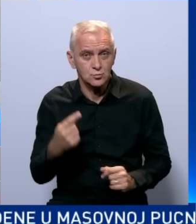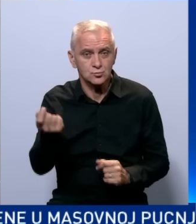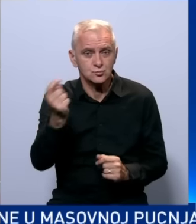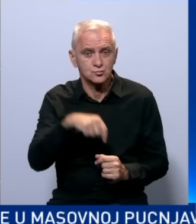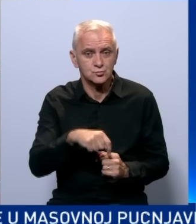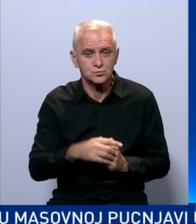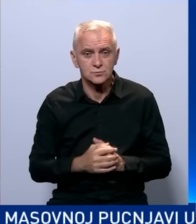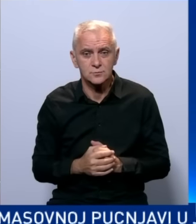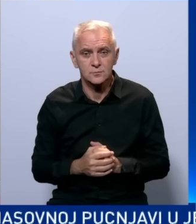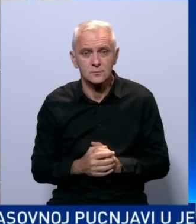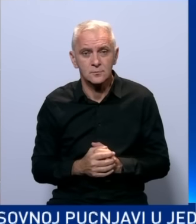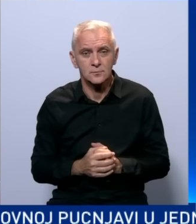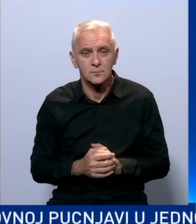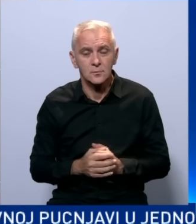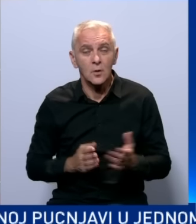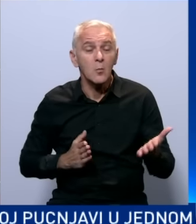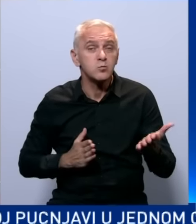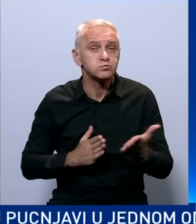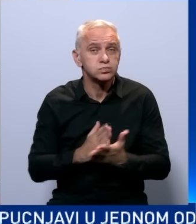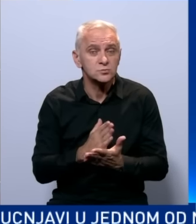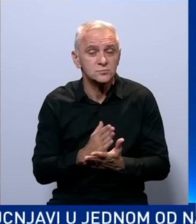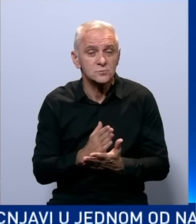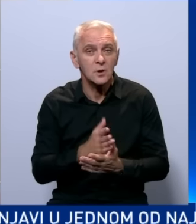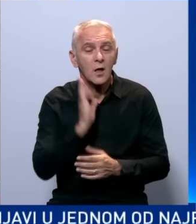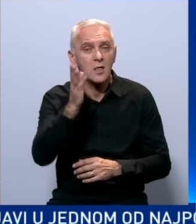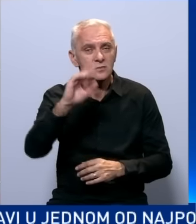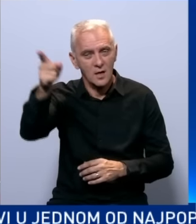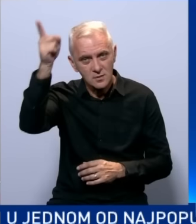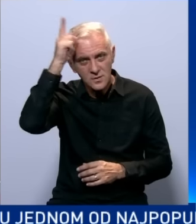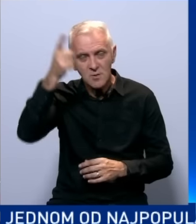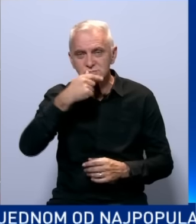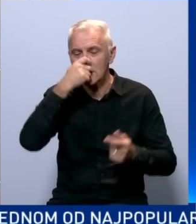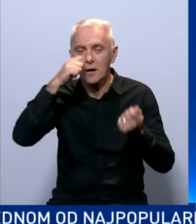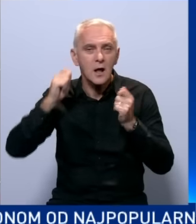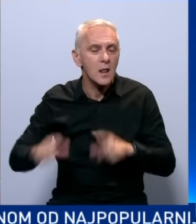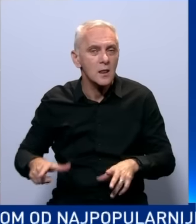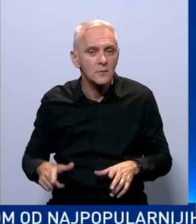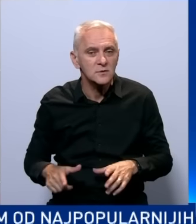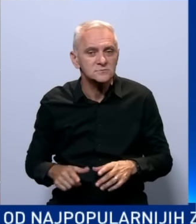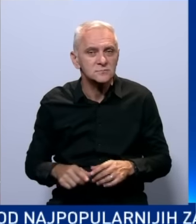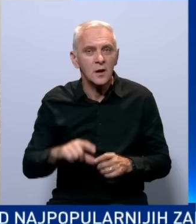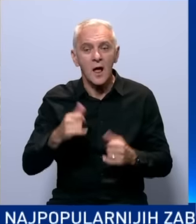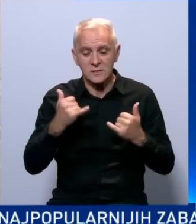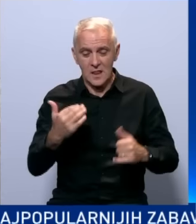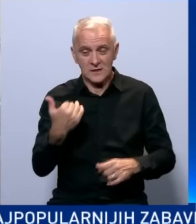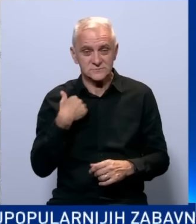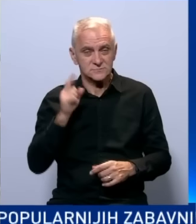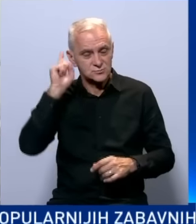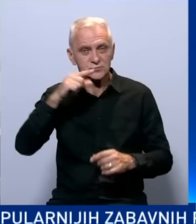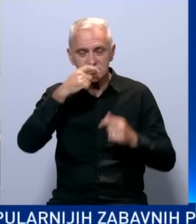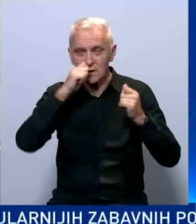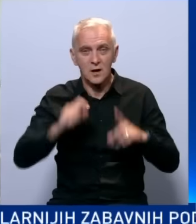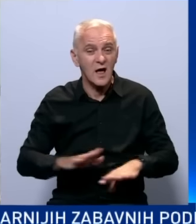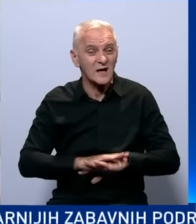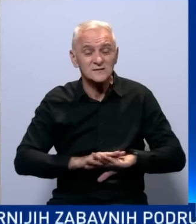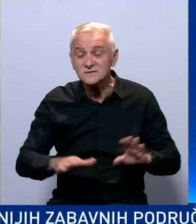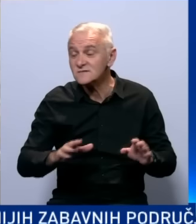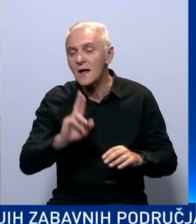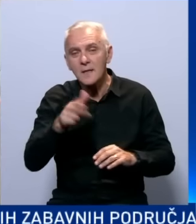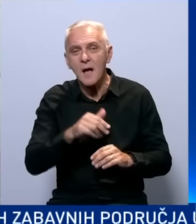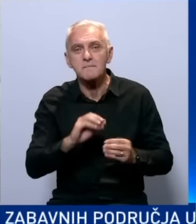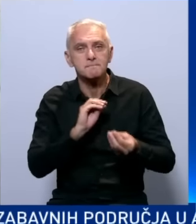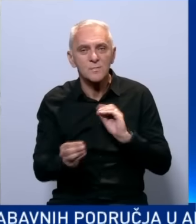da su dobri, da su prošli, da idu za Njemačku, i onda su me napustali. Danas na javu, sutra su me napustali, sve jedan prevoznik ima